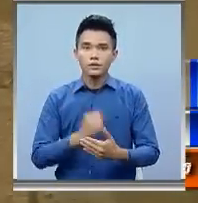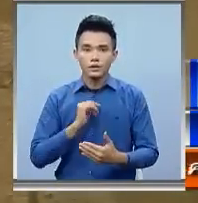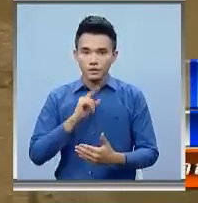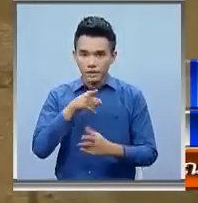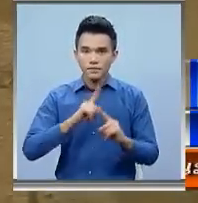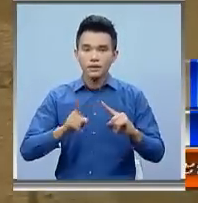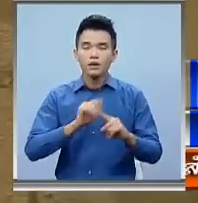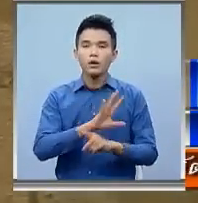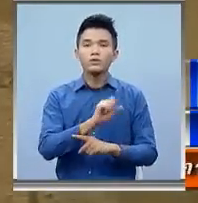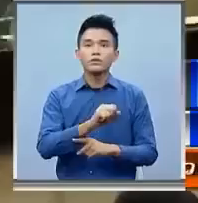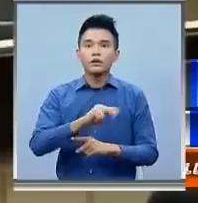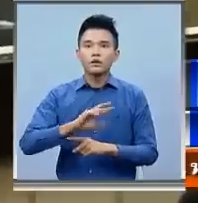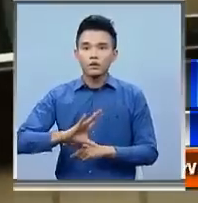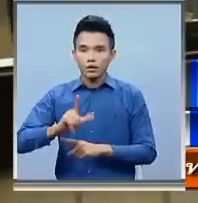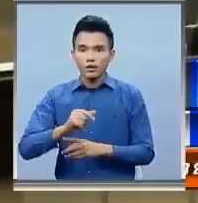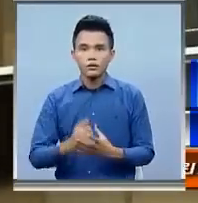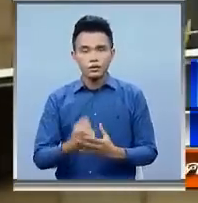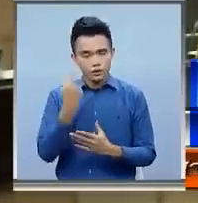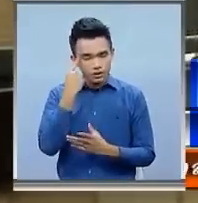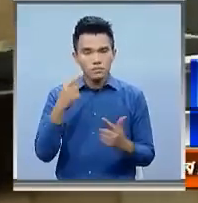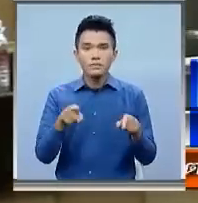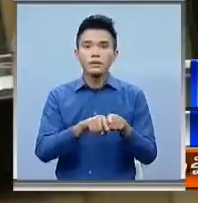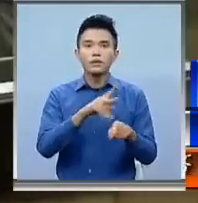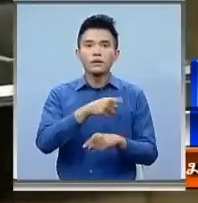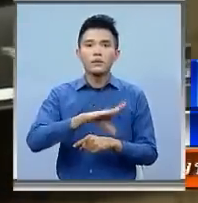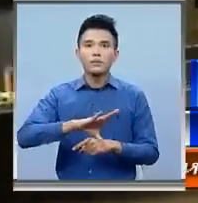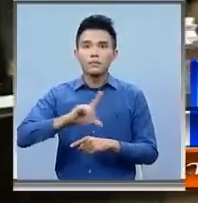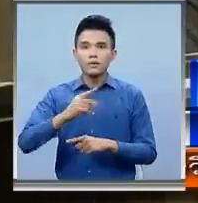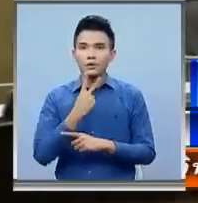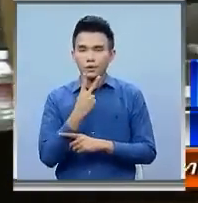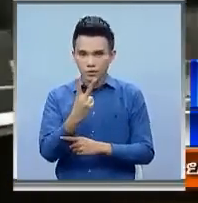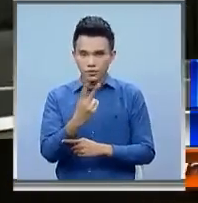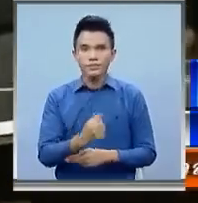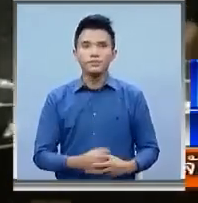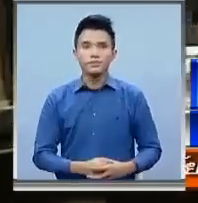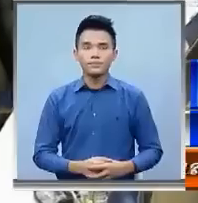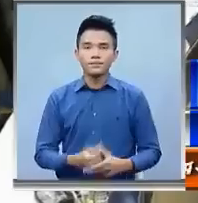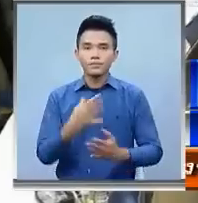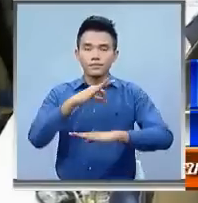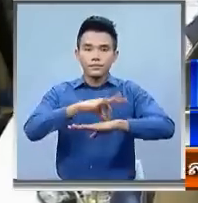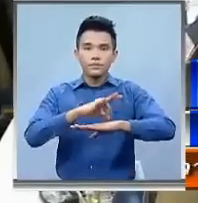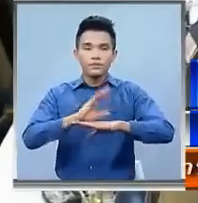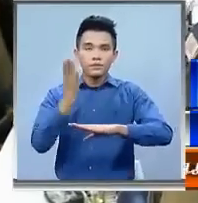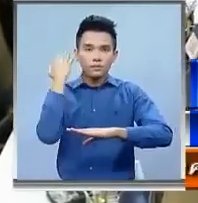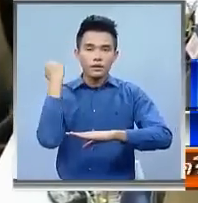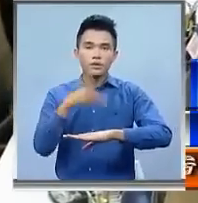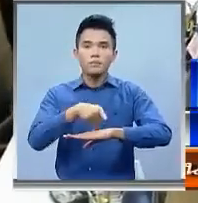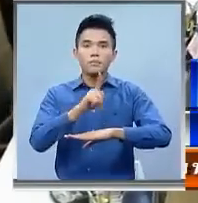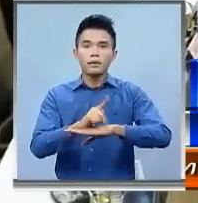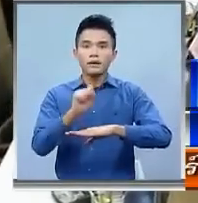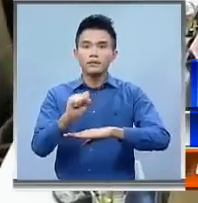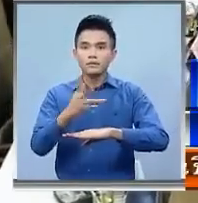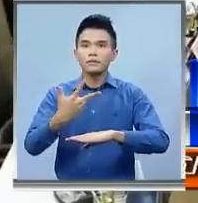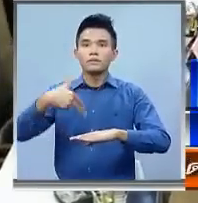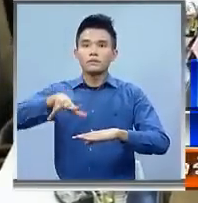สนชซึ่งมีการตั้งข้อสังเกตว่าปปชเดินหน้าไต่สวนถอดถอนนายสมศักดิ์เกียรติสุรนนท์อดีตประธานรัฐสภาและนายนิคมวัย